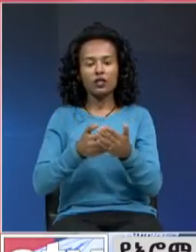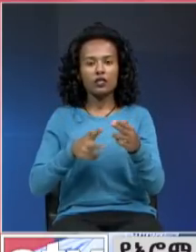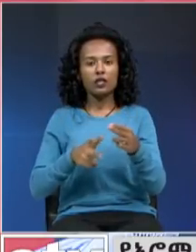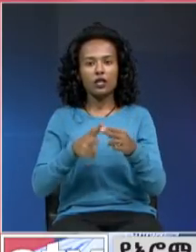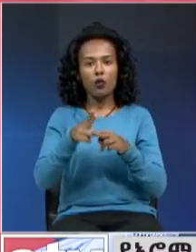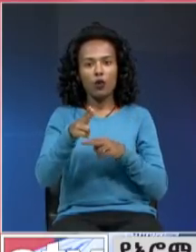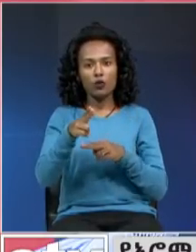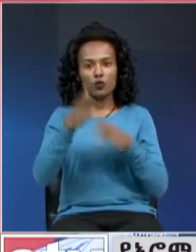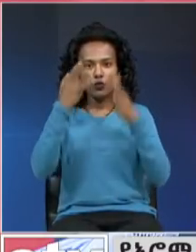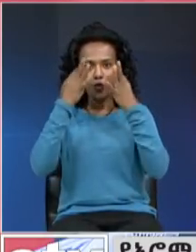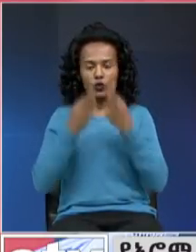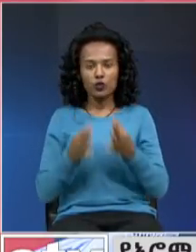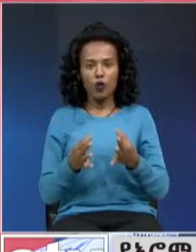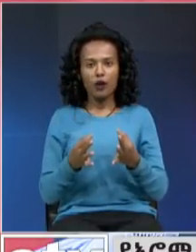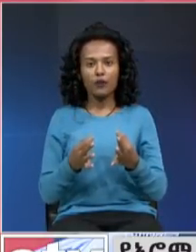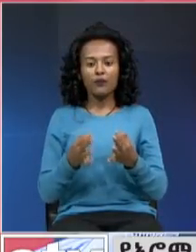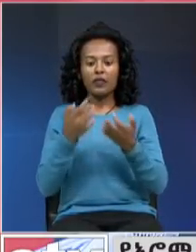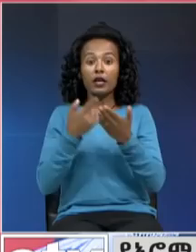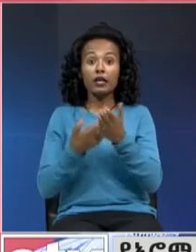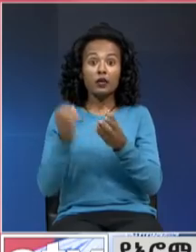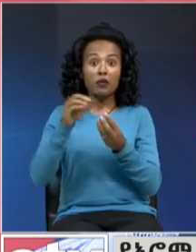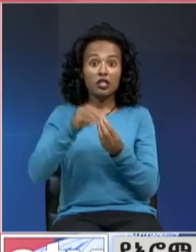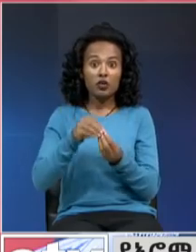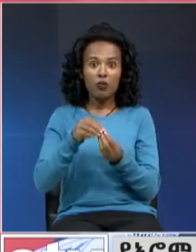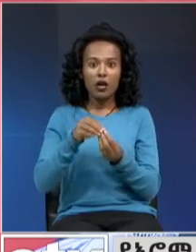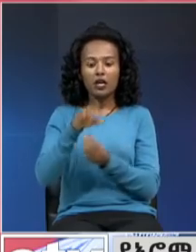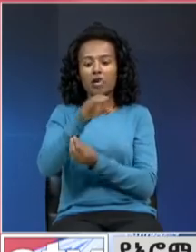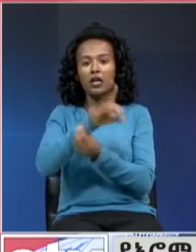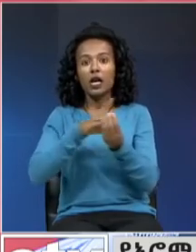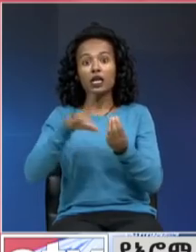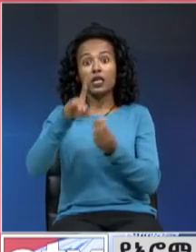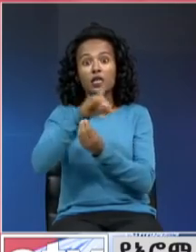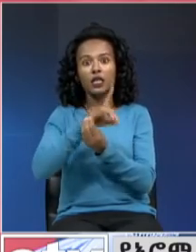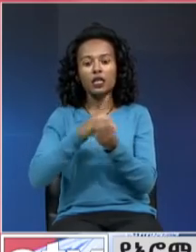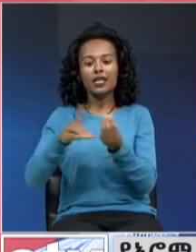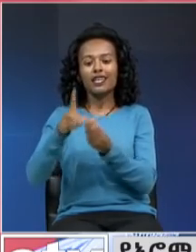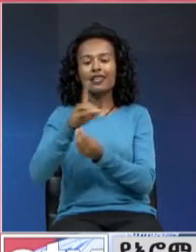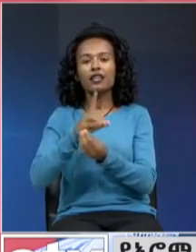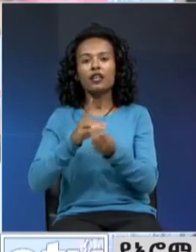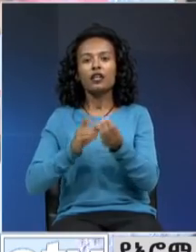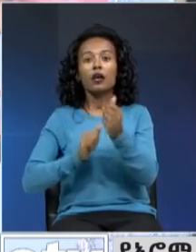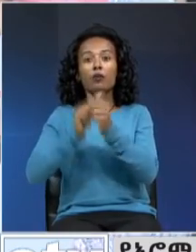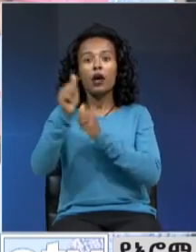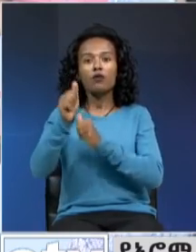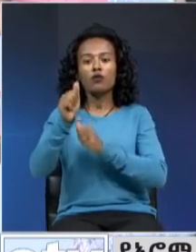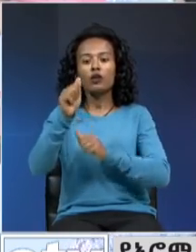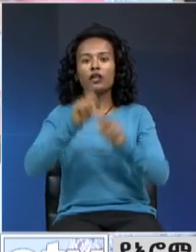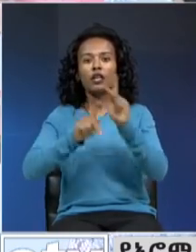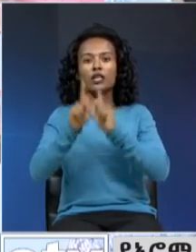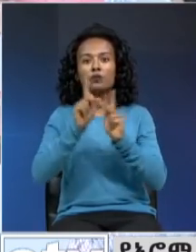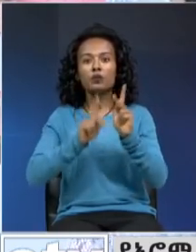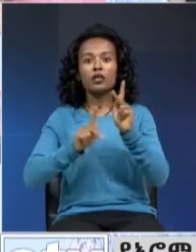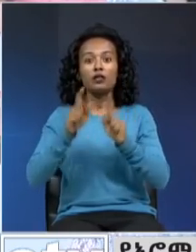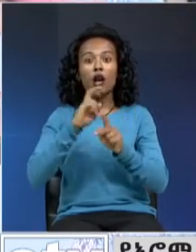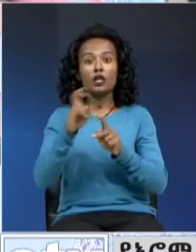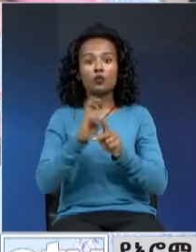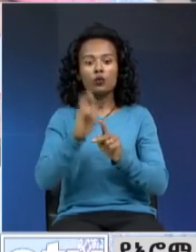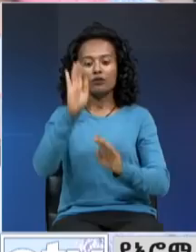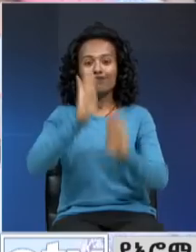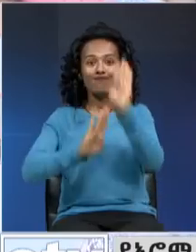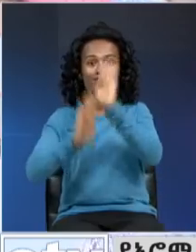እንዲቋረጡ ተወስኗል። ከዚህም በተጨማሪ ከክልል ክልል ክልልን የሚያቋርጡ የህዝብ የትራንስፖርት አገልግሎቶች ከዛሬ